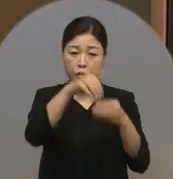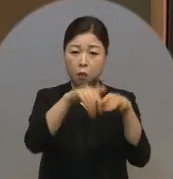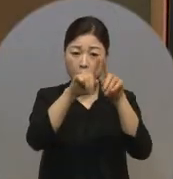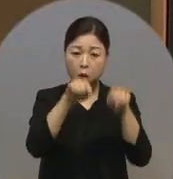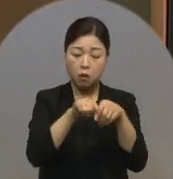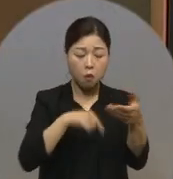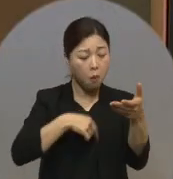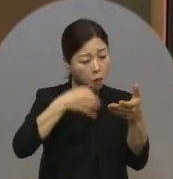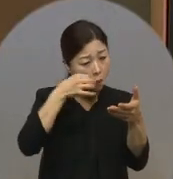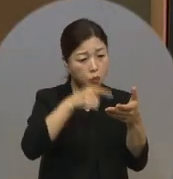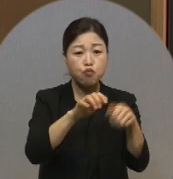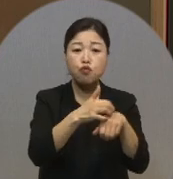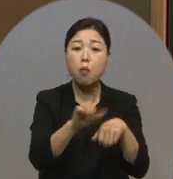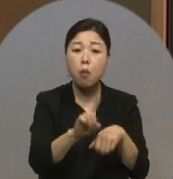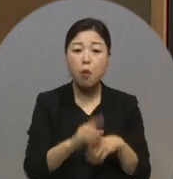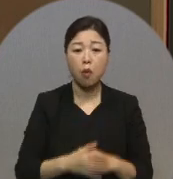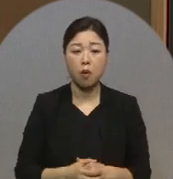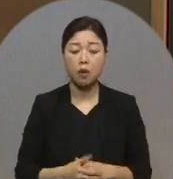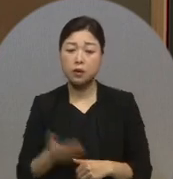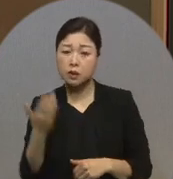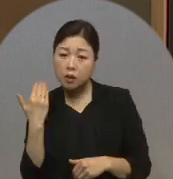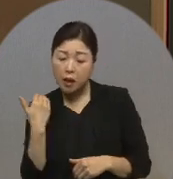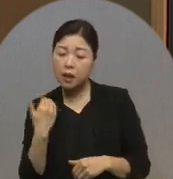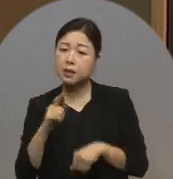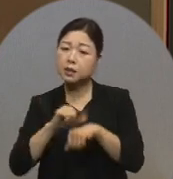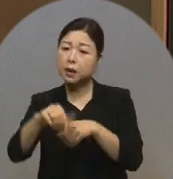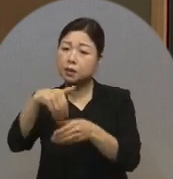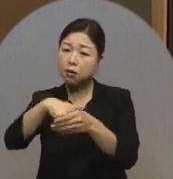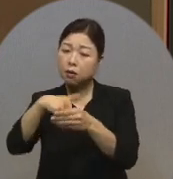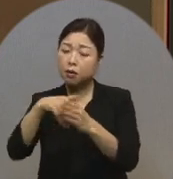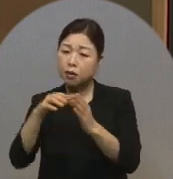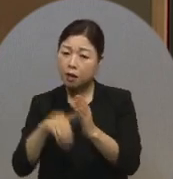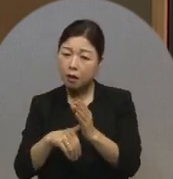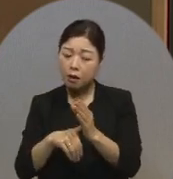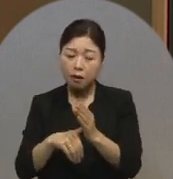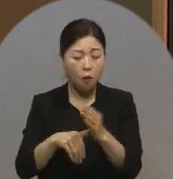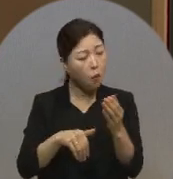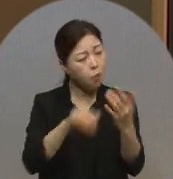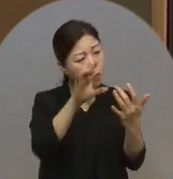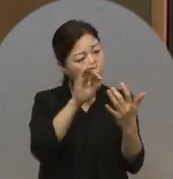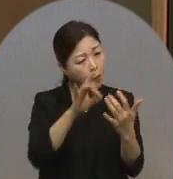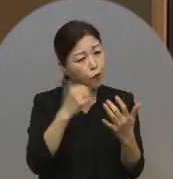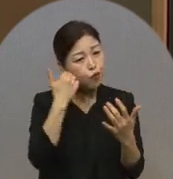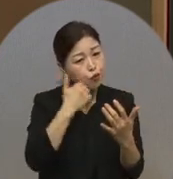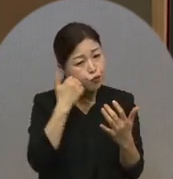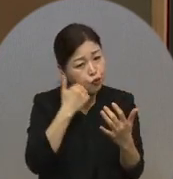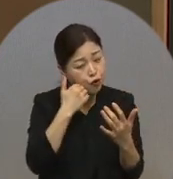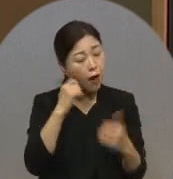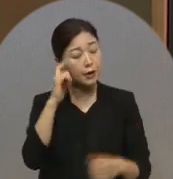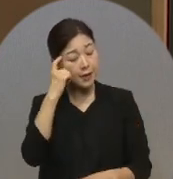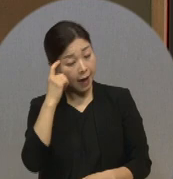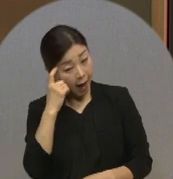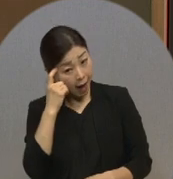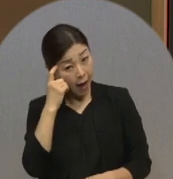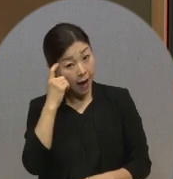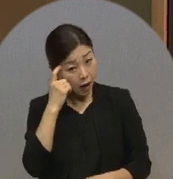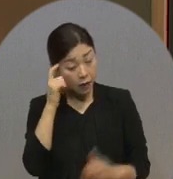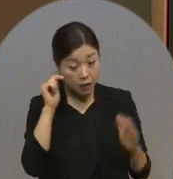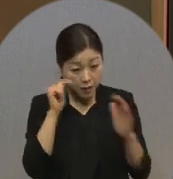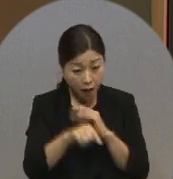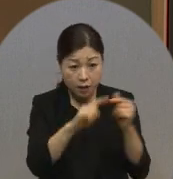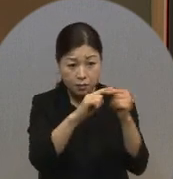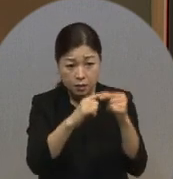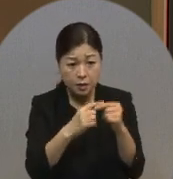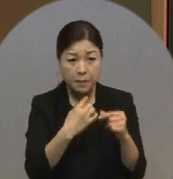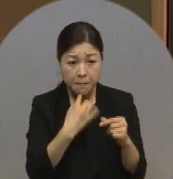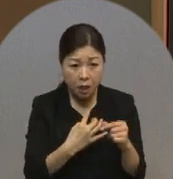투표용지는 제가 지난번에 지방선거 할 때 보니까 누구를 뽑아야 할지 생각하고 들어갔는데 괘씸이